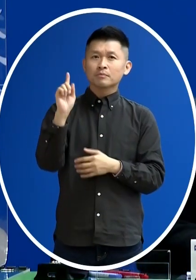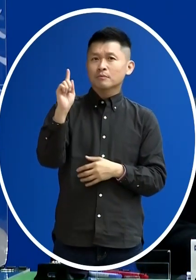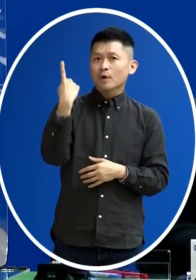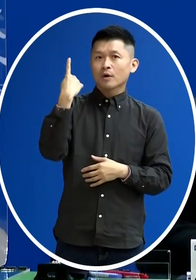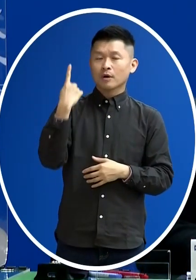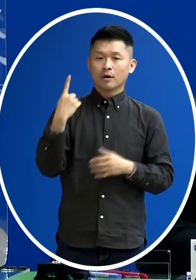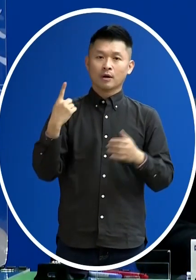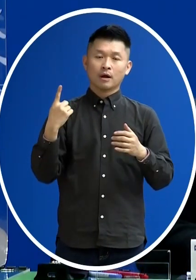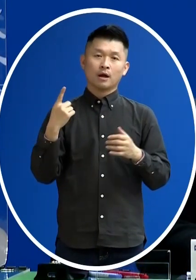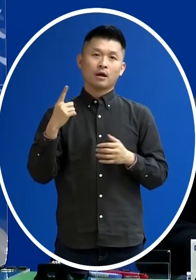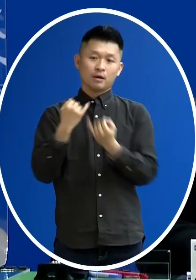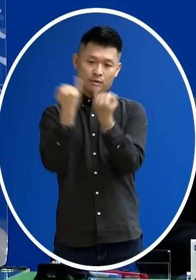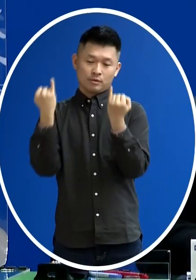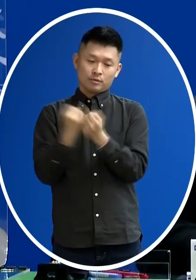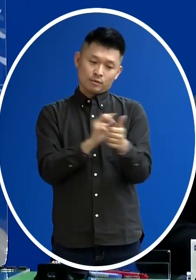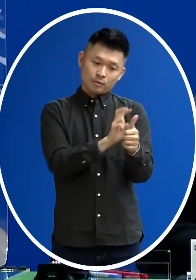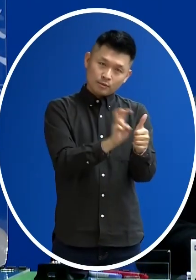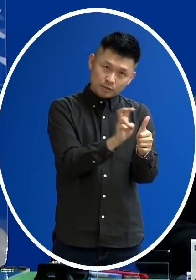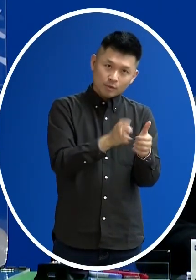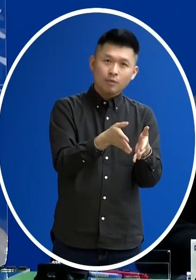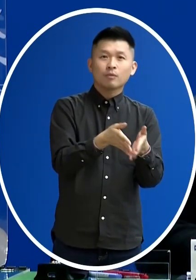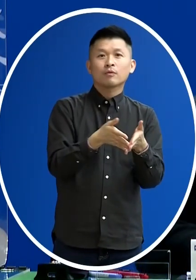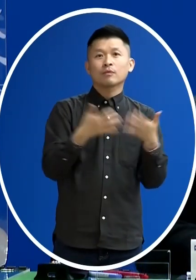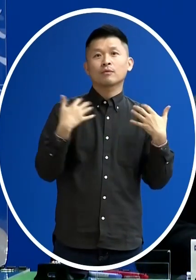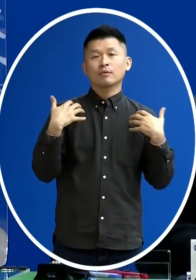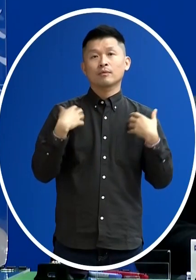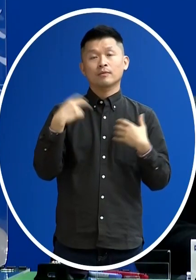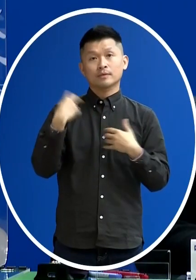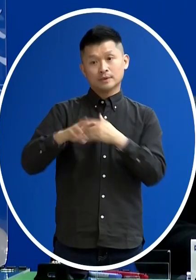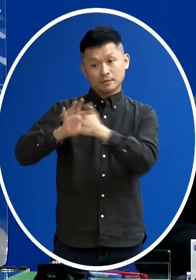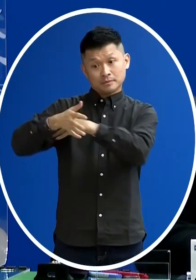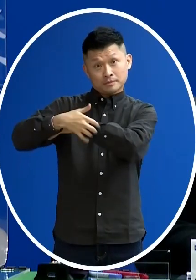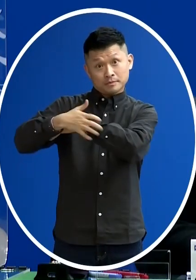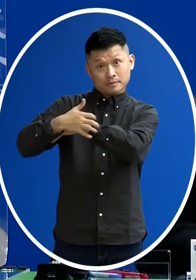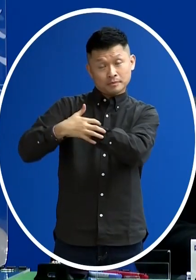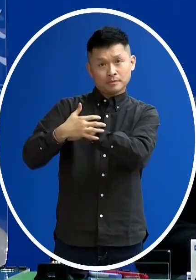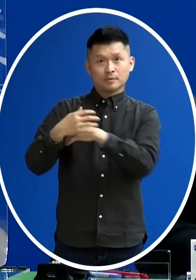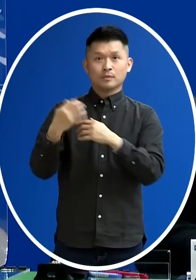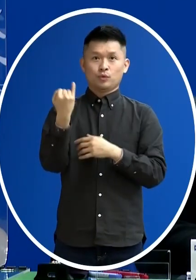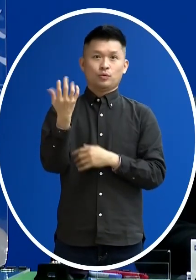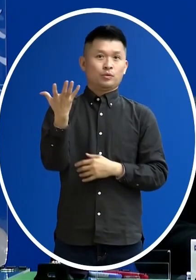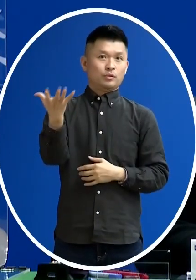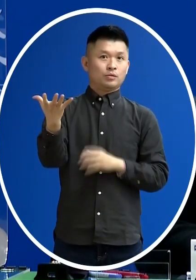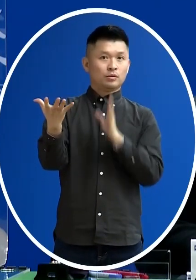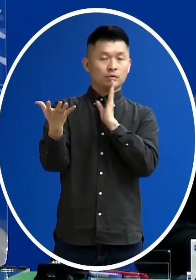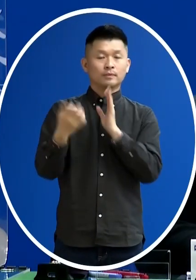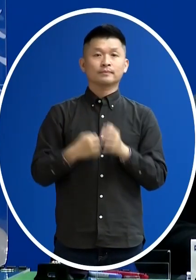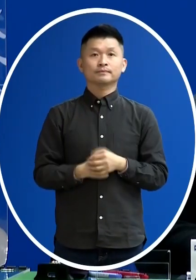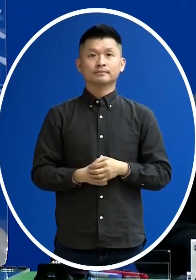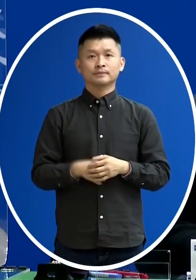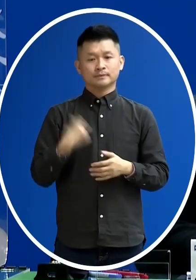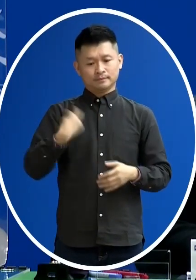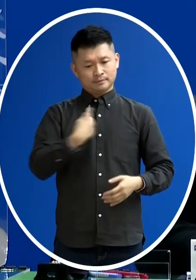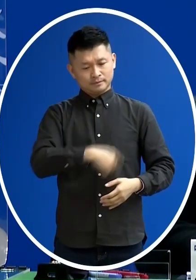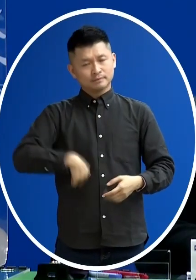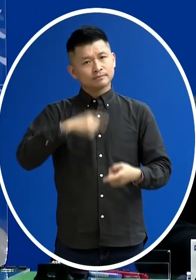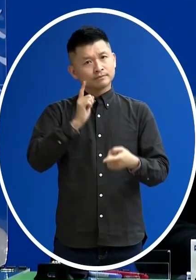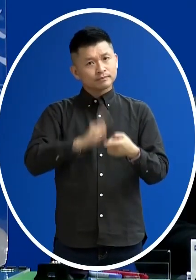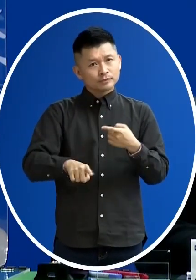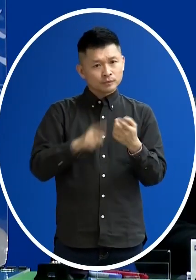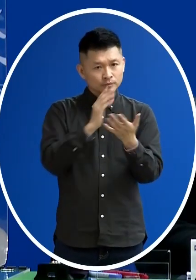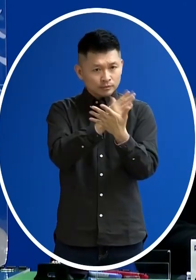者是我们这个有几个移工的群聚也是以女性为主有关系那比较重要的是在症状的部分，确实可